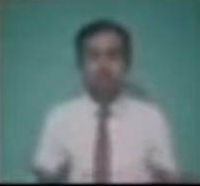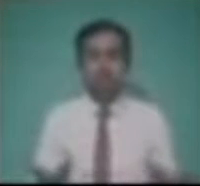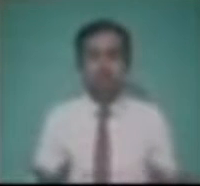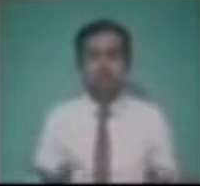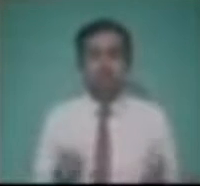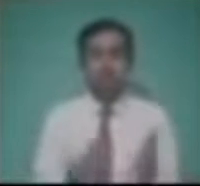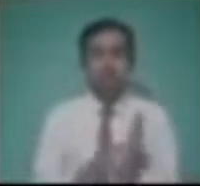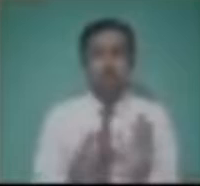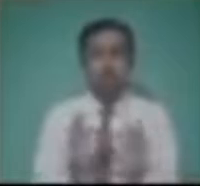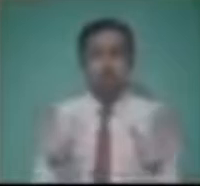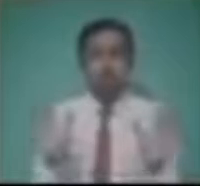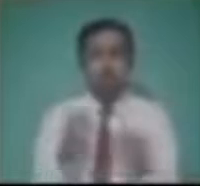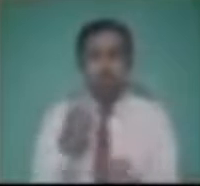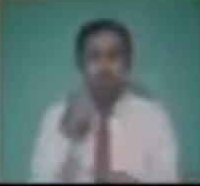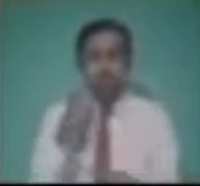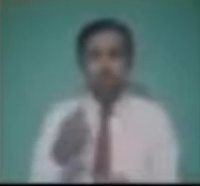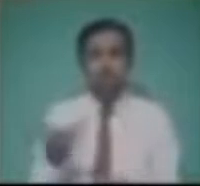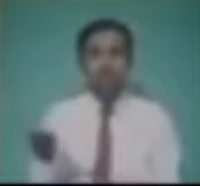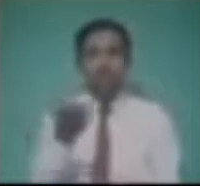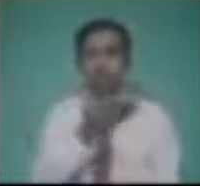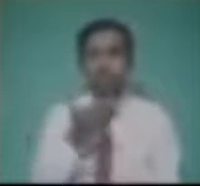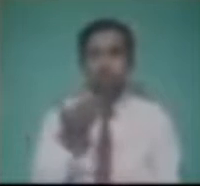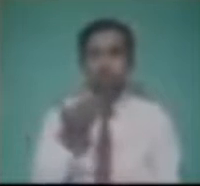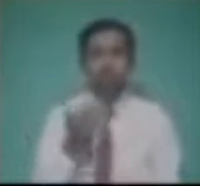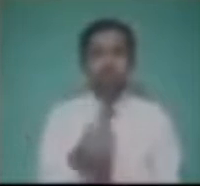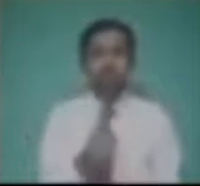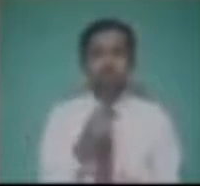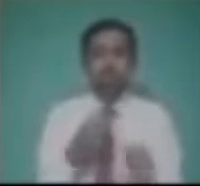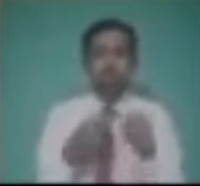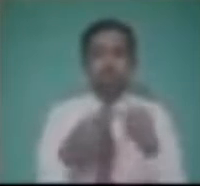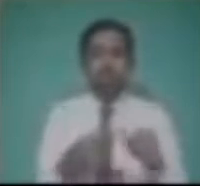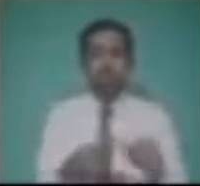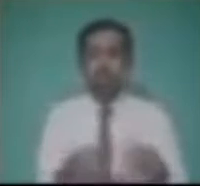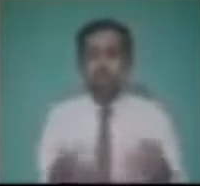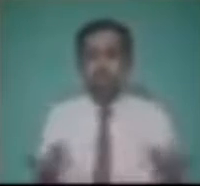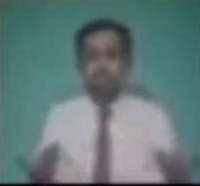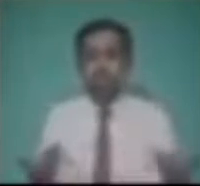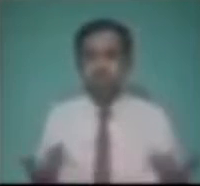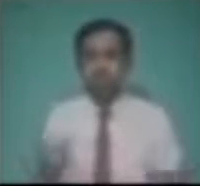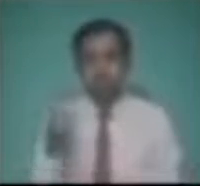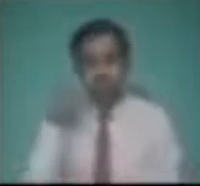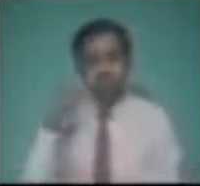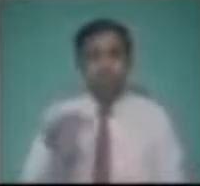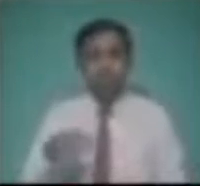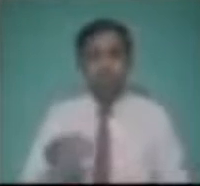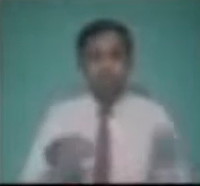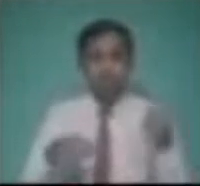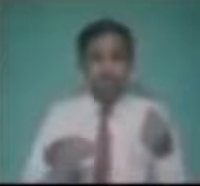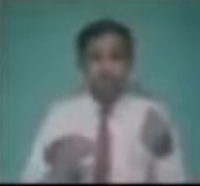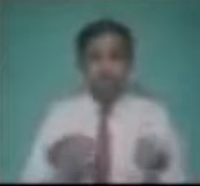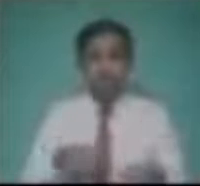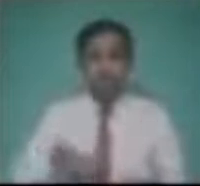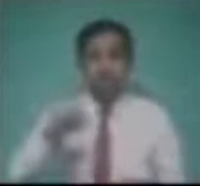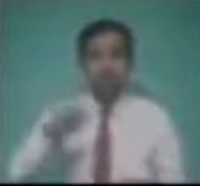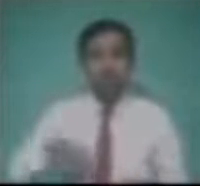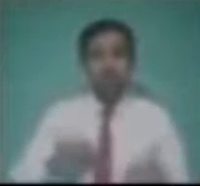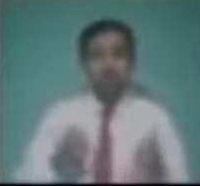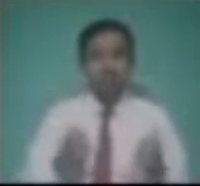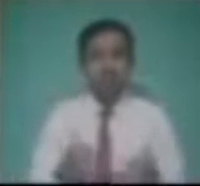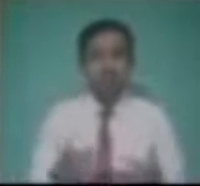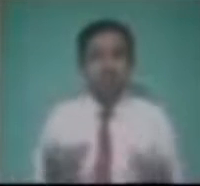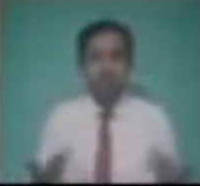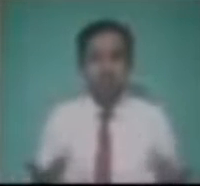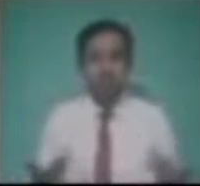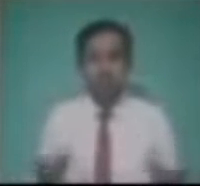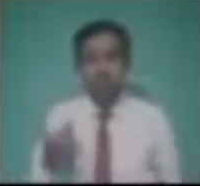මේවා මාධ්‍ය හරහා අපි දකිනවා. ඒවා කවුරුත් තමුන්නාසලේවට අභියෝග කරන්නේ නැහැ. අපි දන්නවා ත්‍රිවිල් එකලෙන් දරුවෙකුට එළවල ඒකෙන් ජීවත් වෙන්න බෑ.